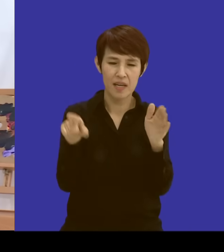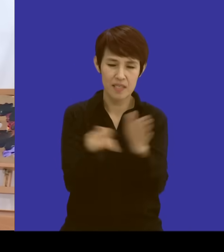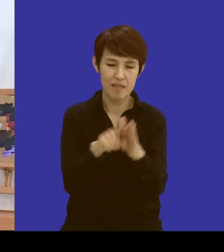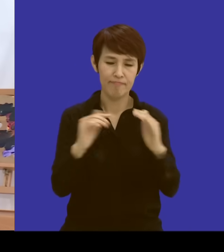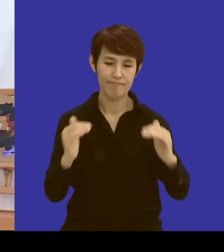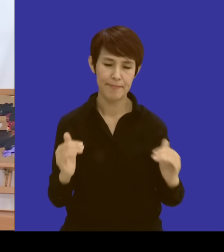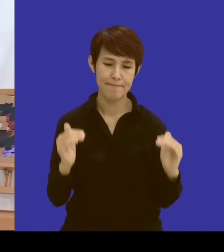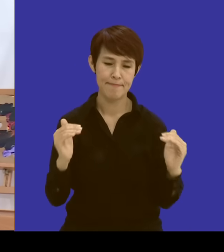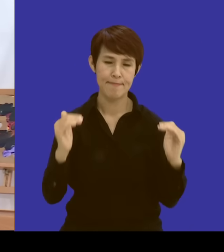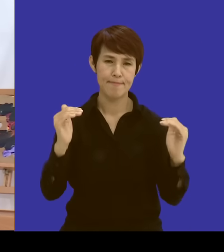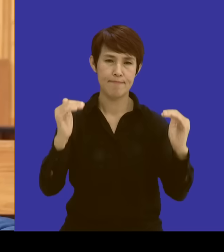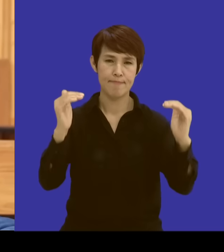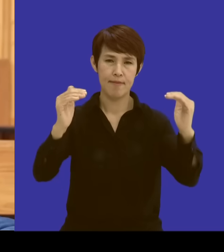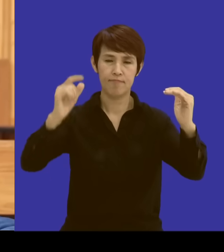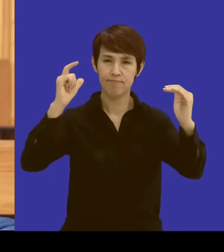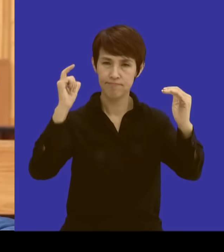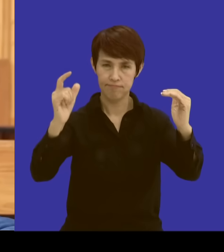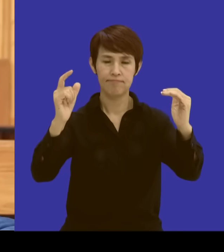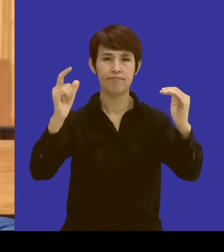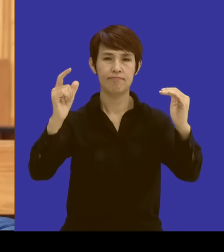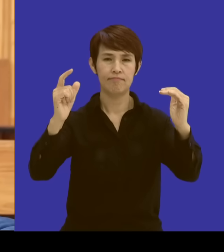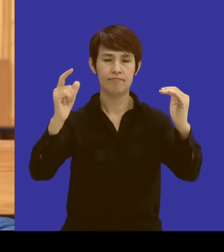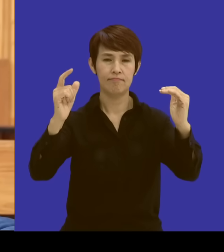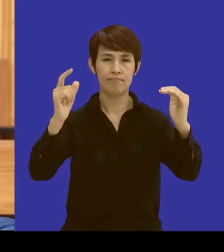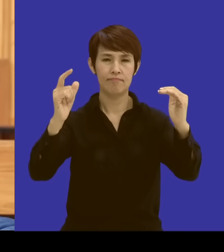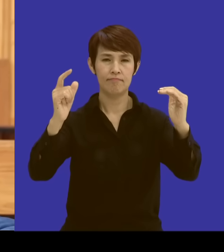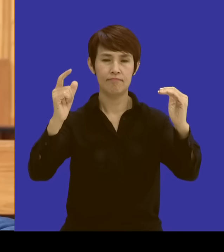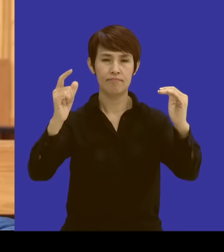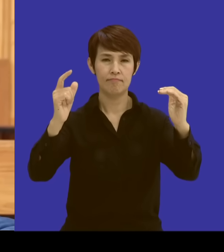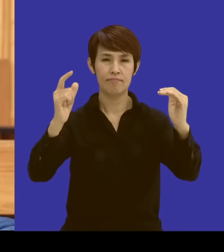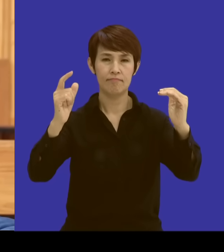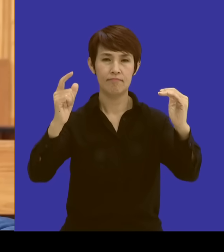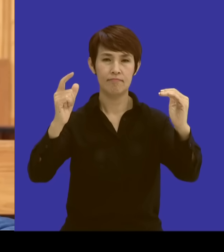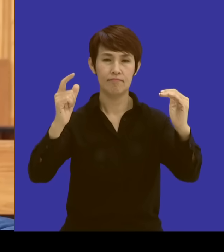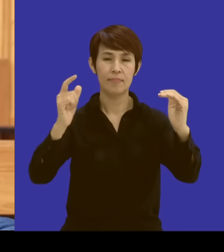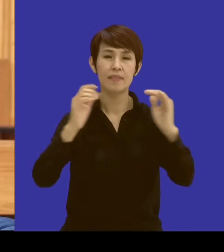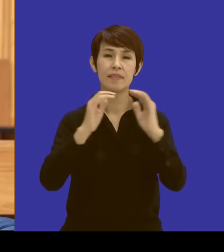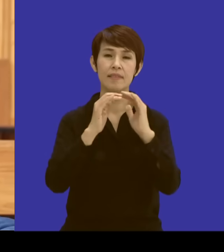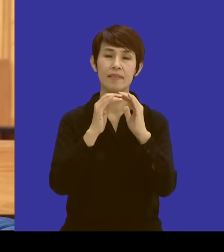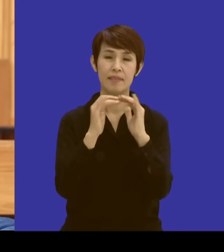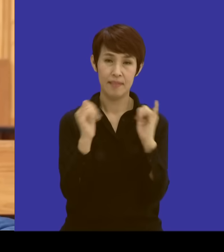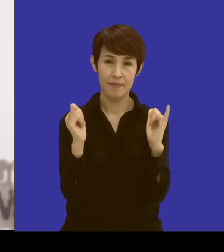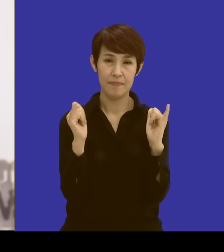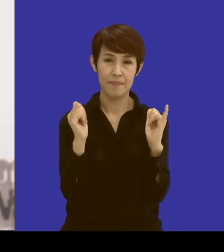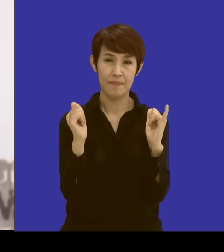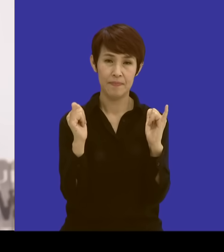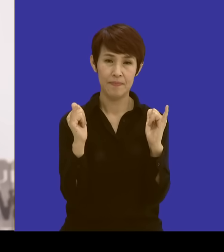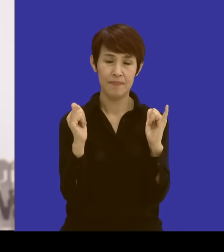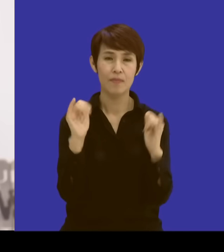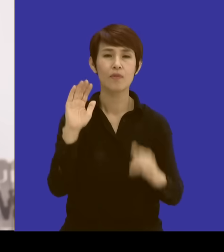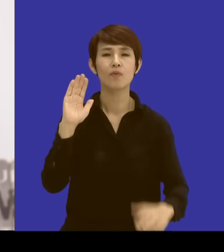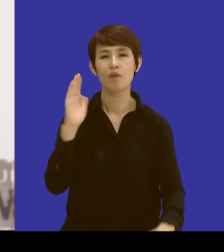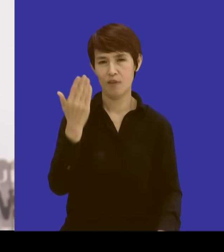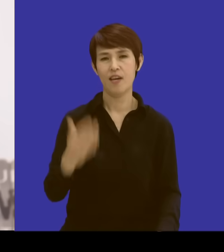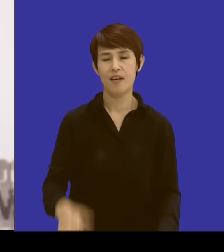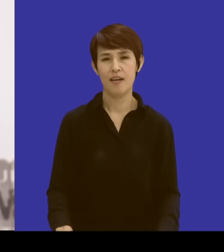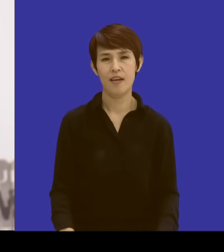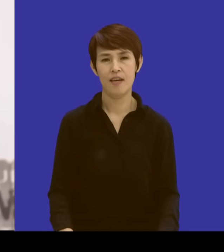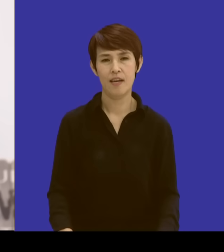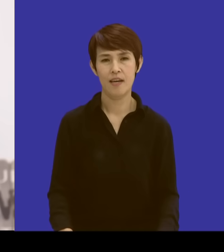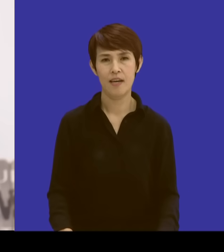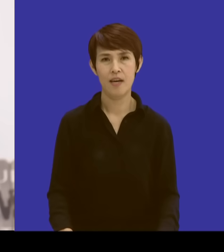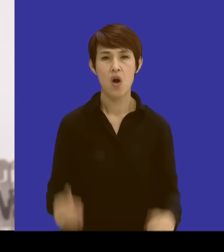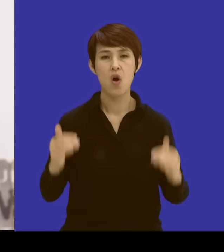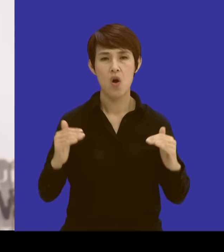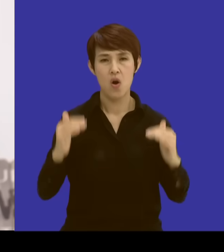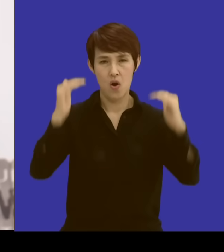신앙으로 튼튼하게 자라는 뭐 똑같은 백화꽃이든 나무든 튼튼하게 자라는 제 발로 서는